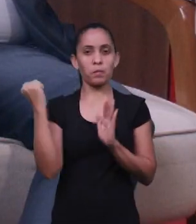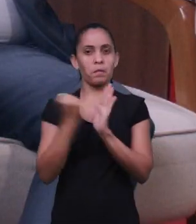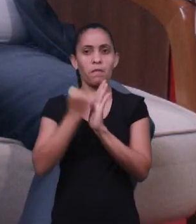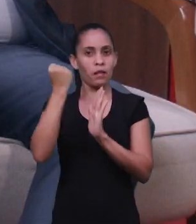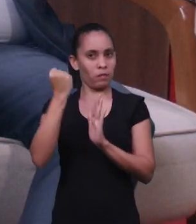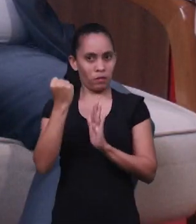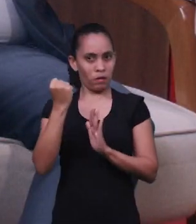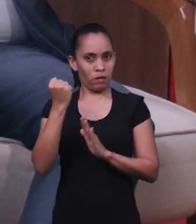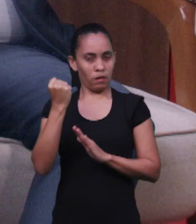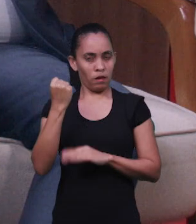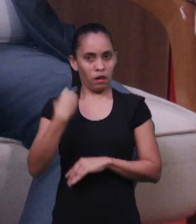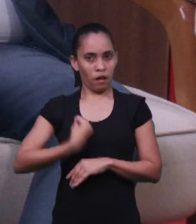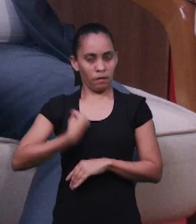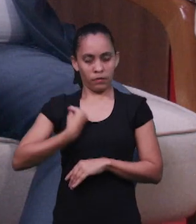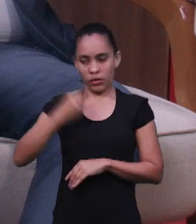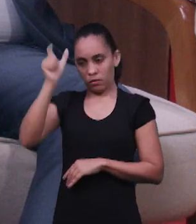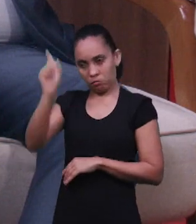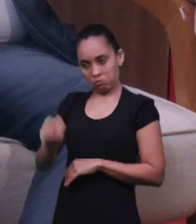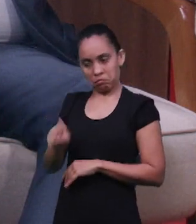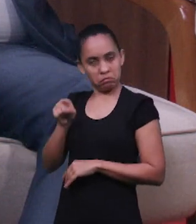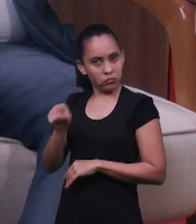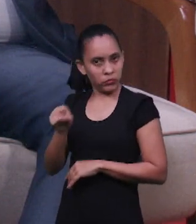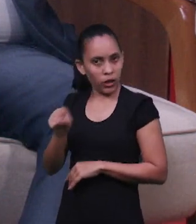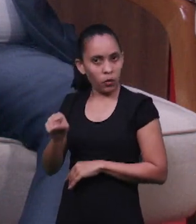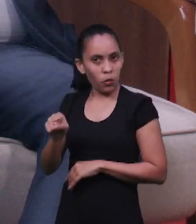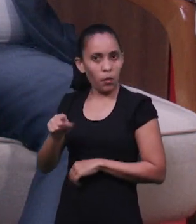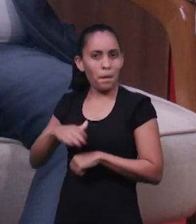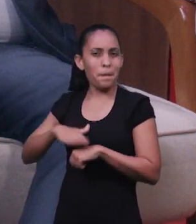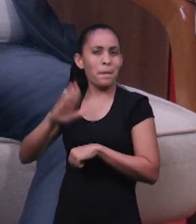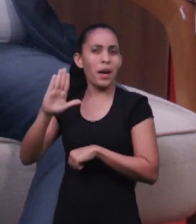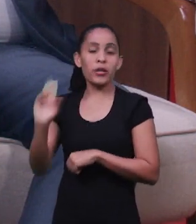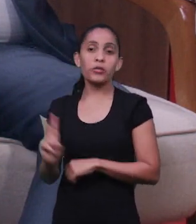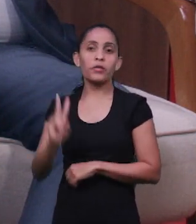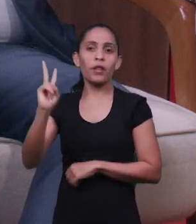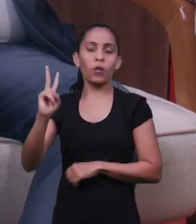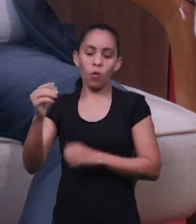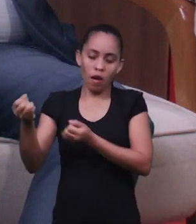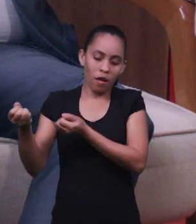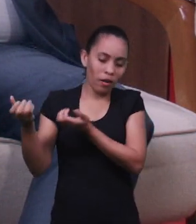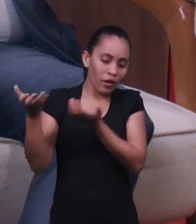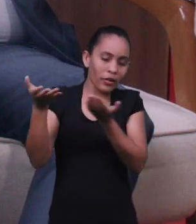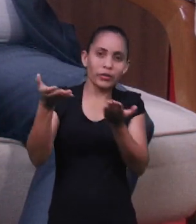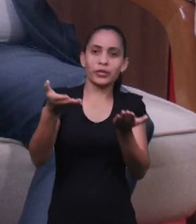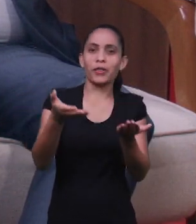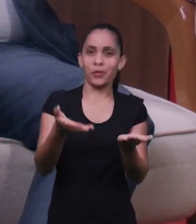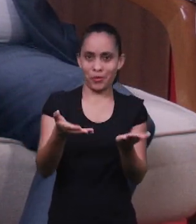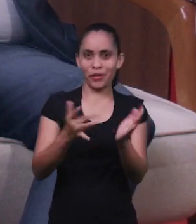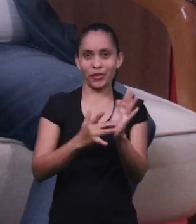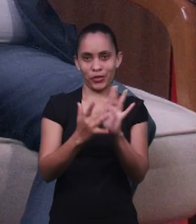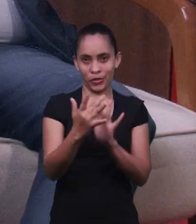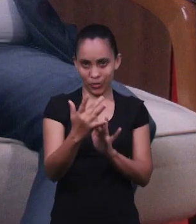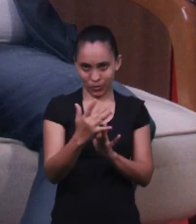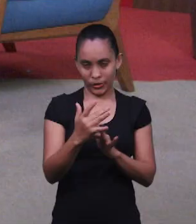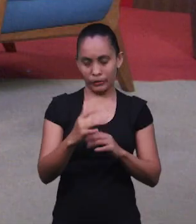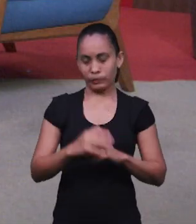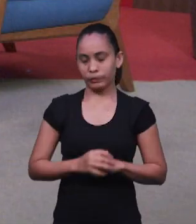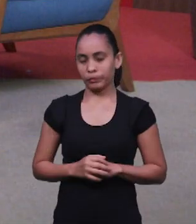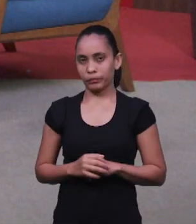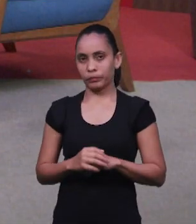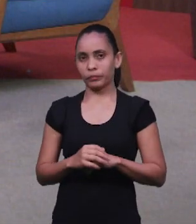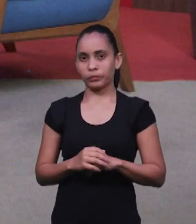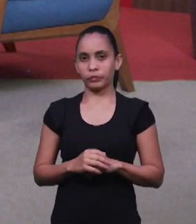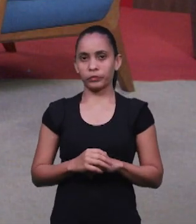plus précieux, elle a donné, elle a mis au pied de Jésus. Gloire à Jésus.